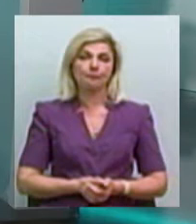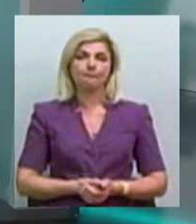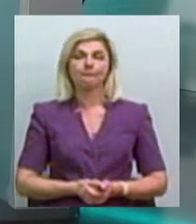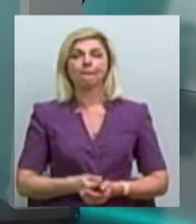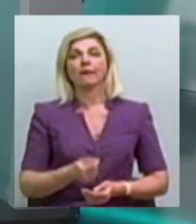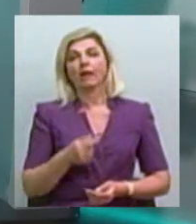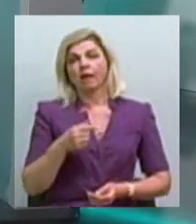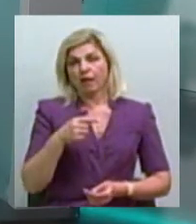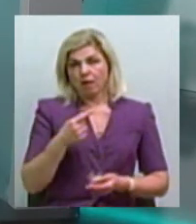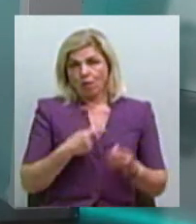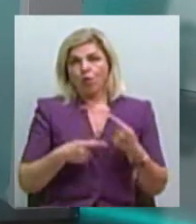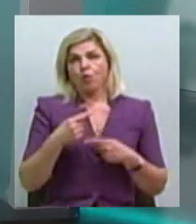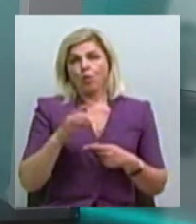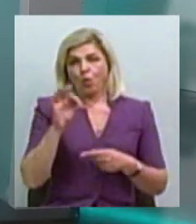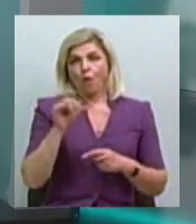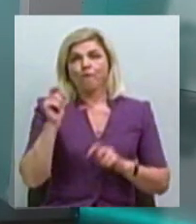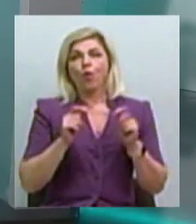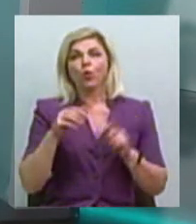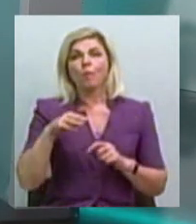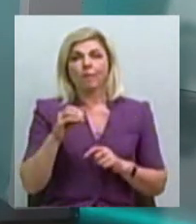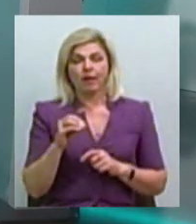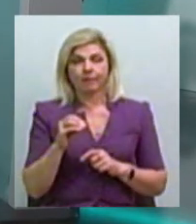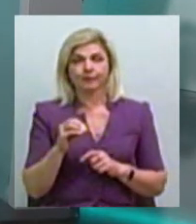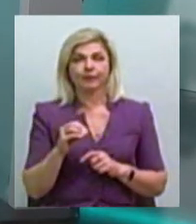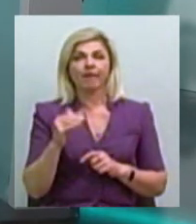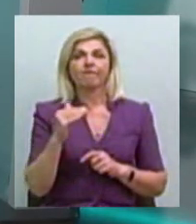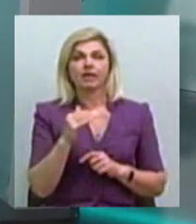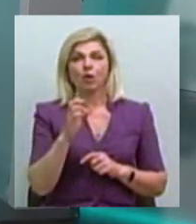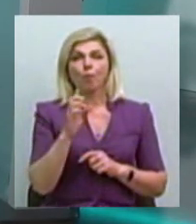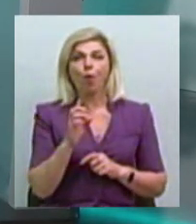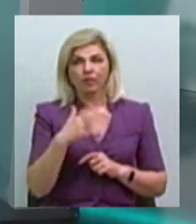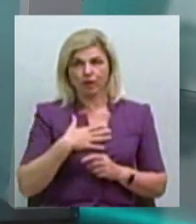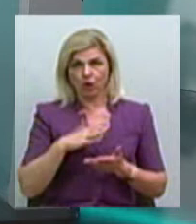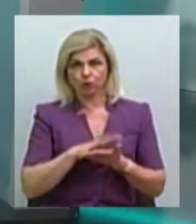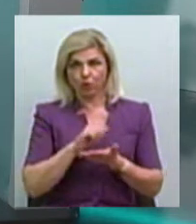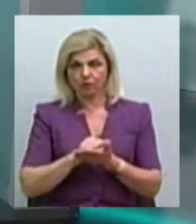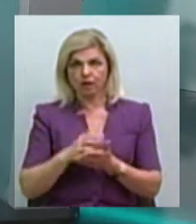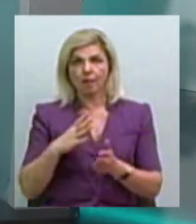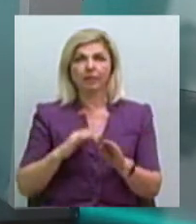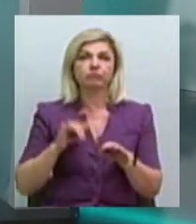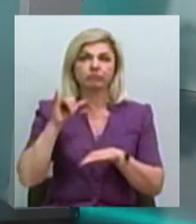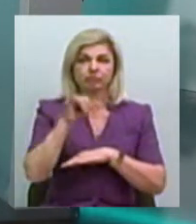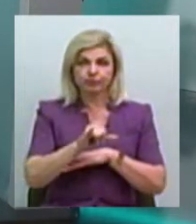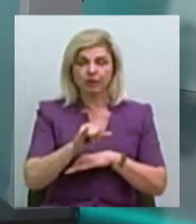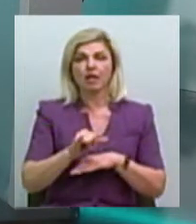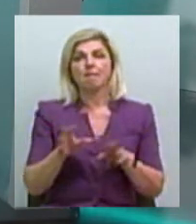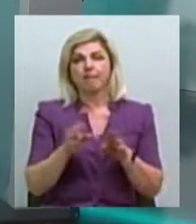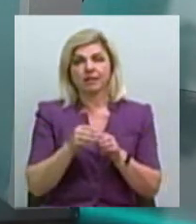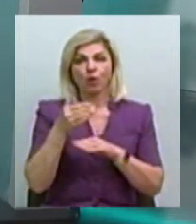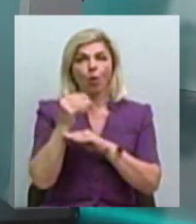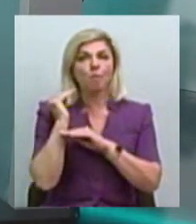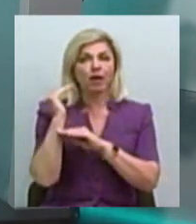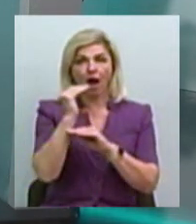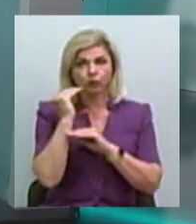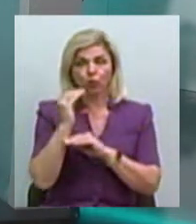до антинаркотичного форуму, Федір Бондар побував разом з Анатолієм і Віталієм там. І ось